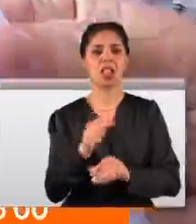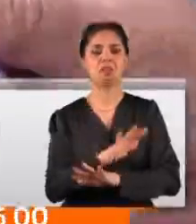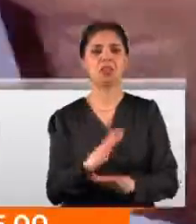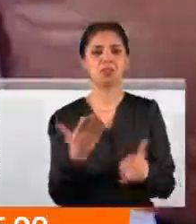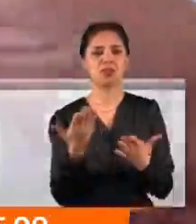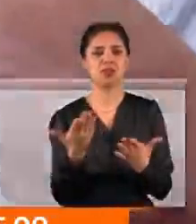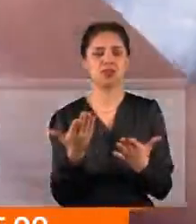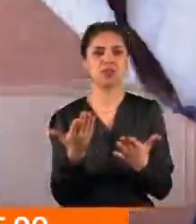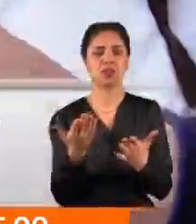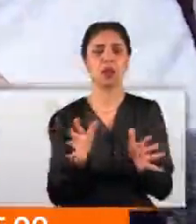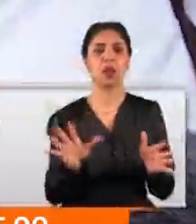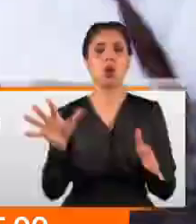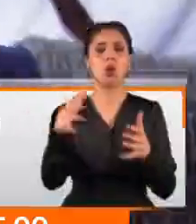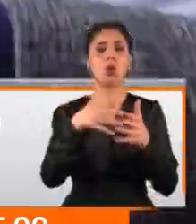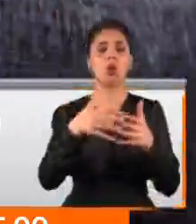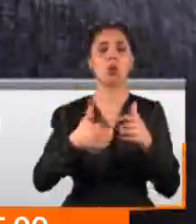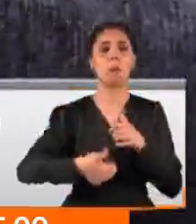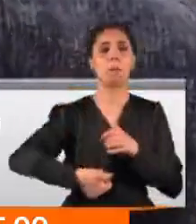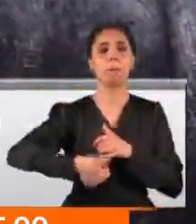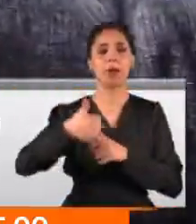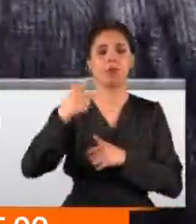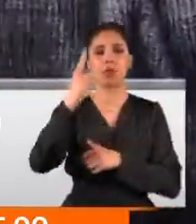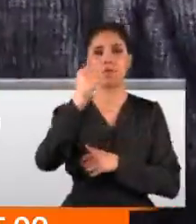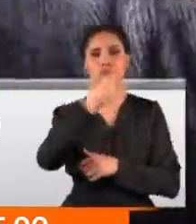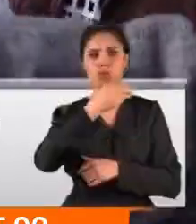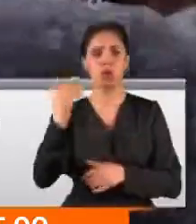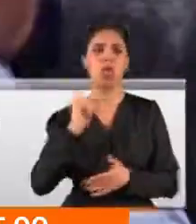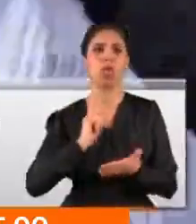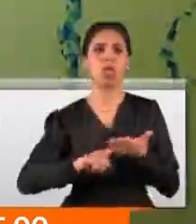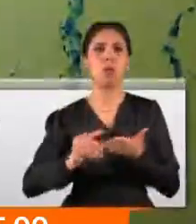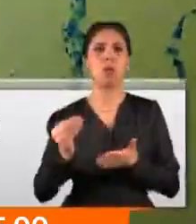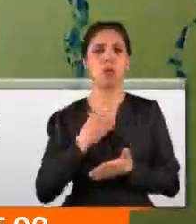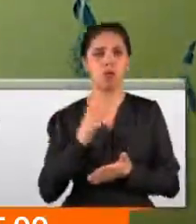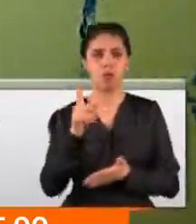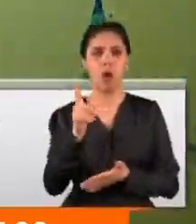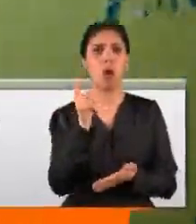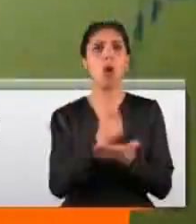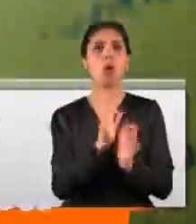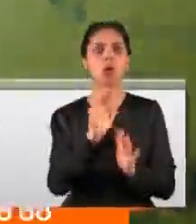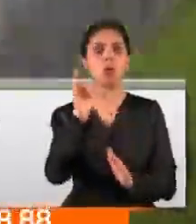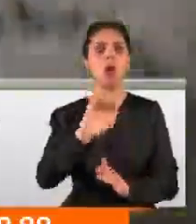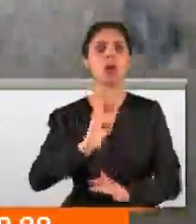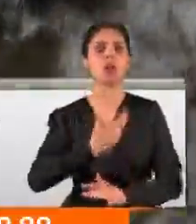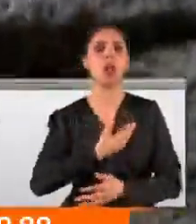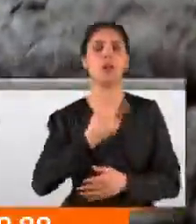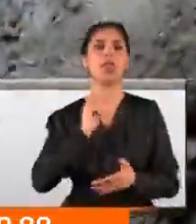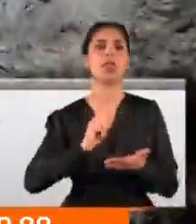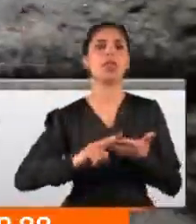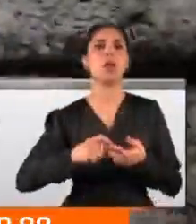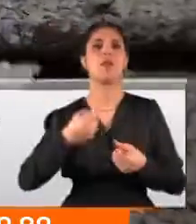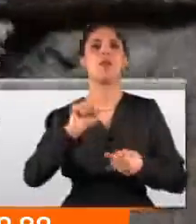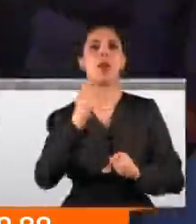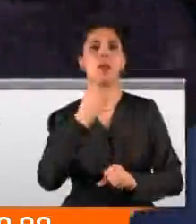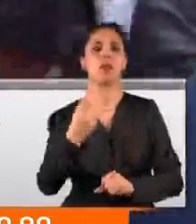parçalanmış. Kooperatif başkanı tapuya 2,5 milyon lira borç olduğunu, bu para ödenmeden hak sahiplerinin tapularını